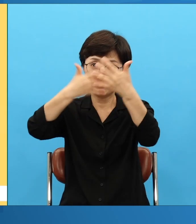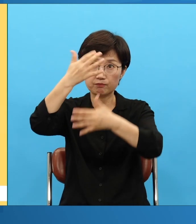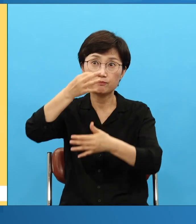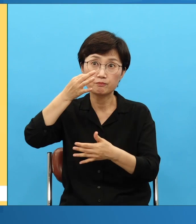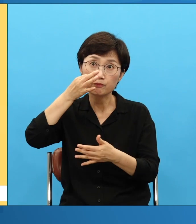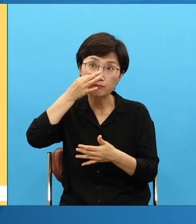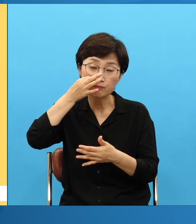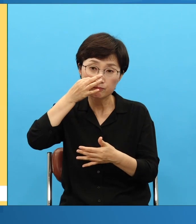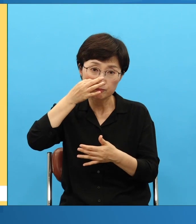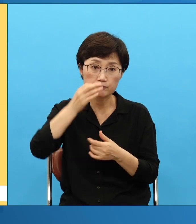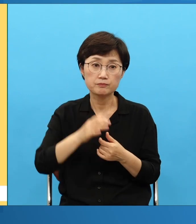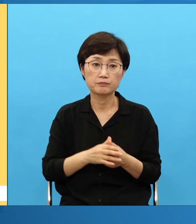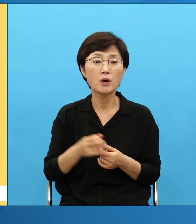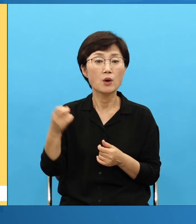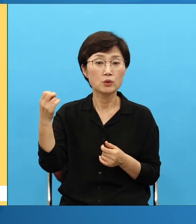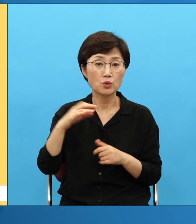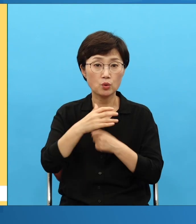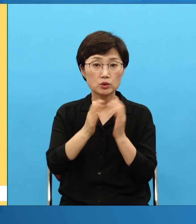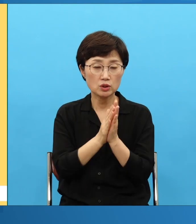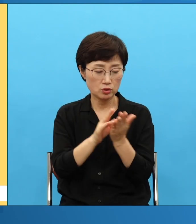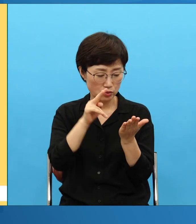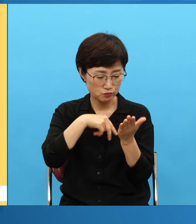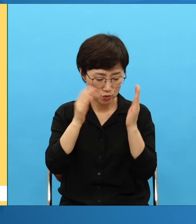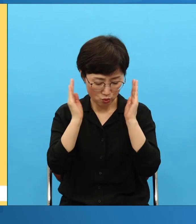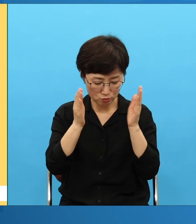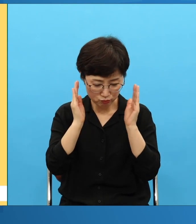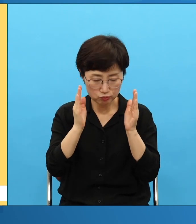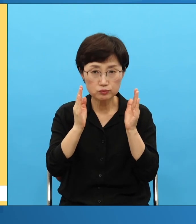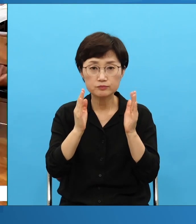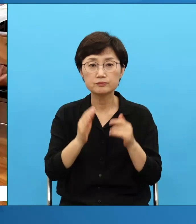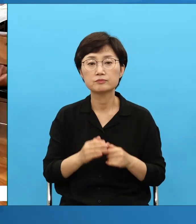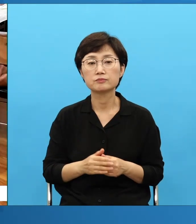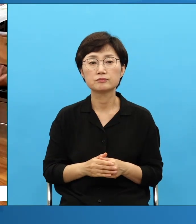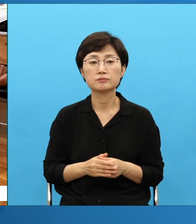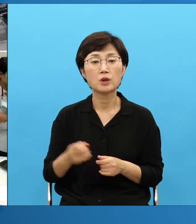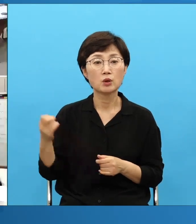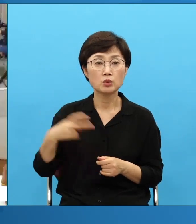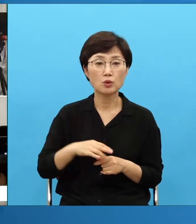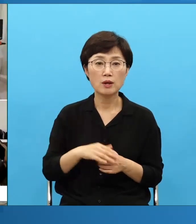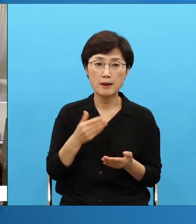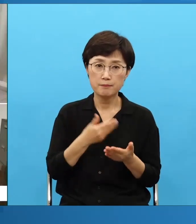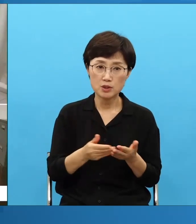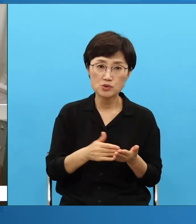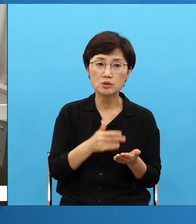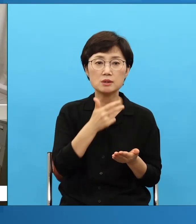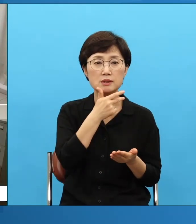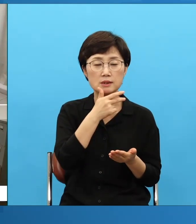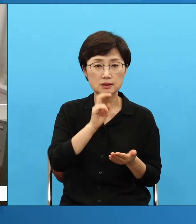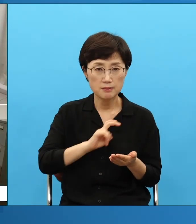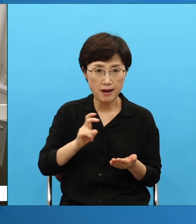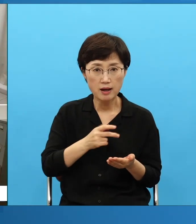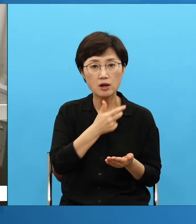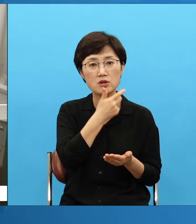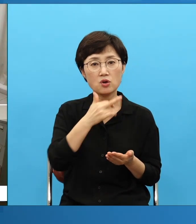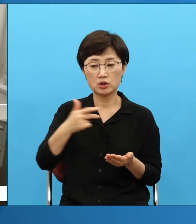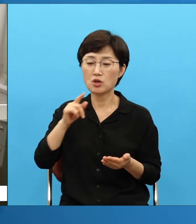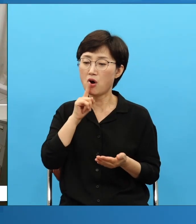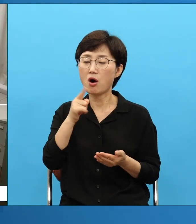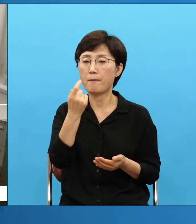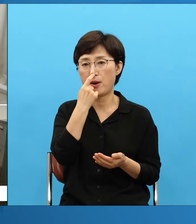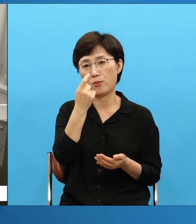들어. 그리고 성경을 공부하는 시간도 가져. 또 미술과 음악, 영어, 인도네시아를